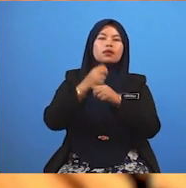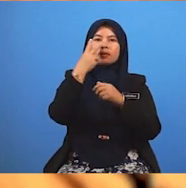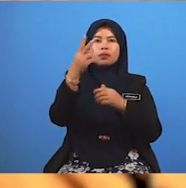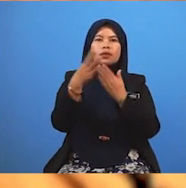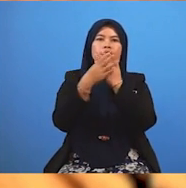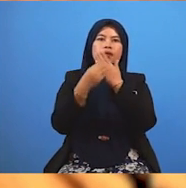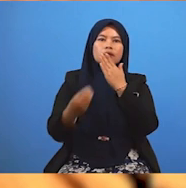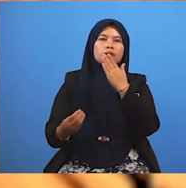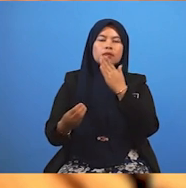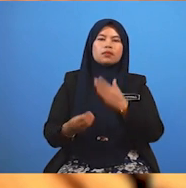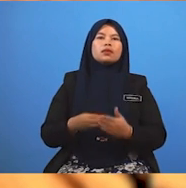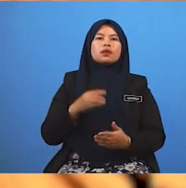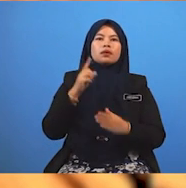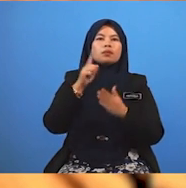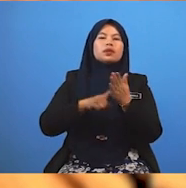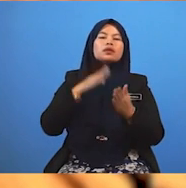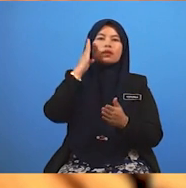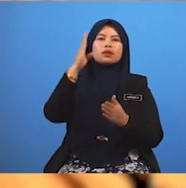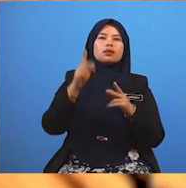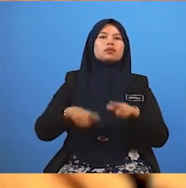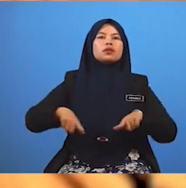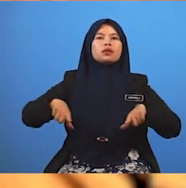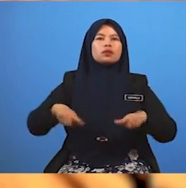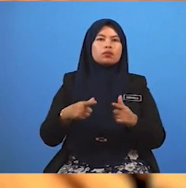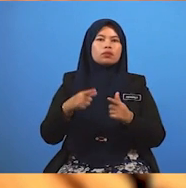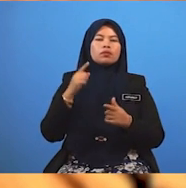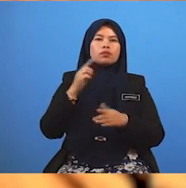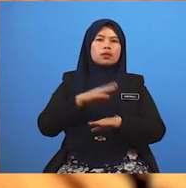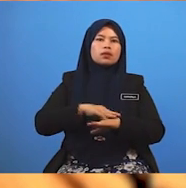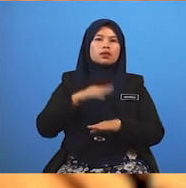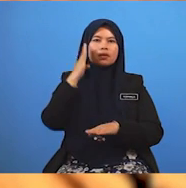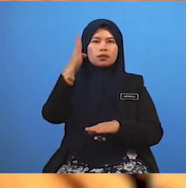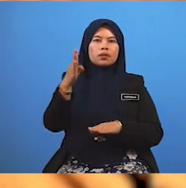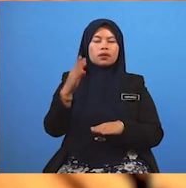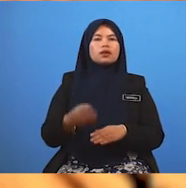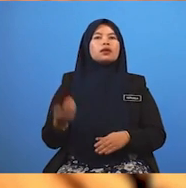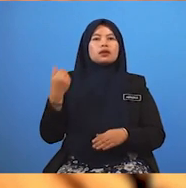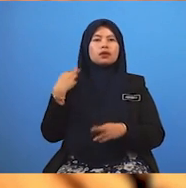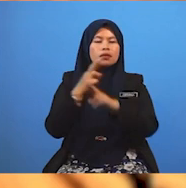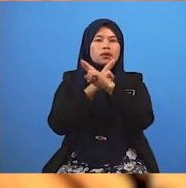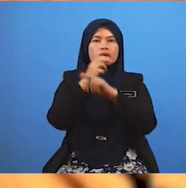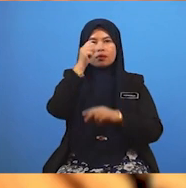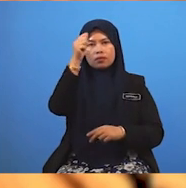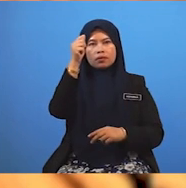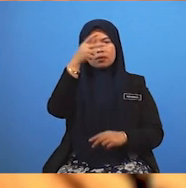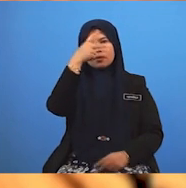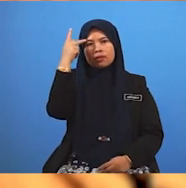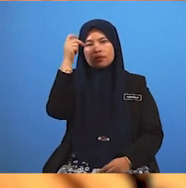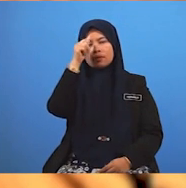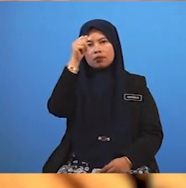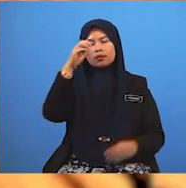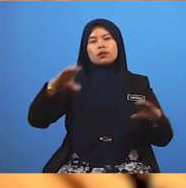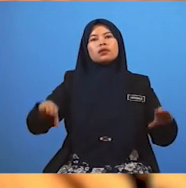hadapan adalah rahsia Allah Subhanahu Wa Taala, kerana Dia yang menciptakan alam ini